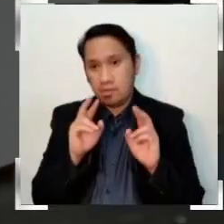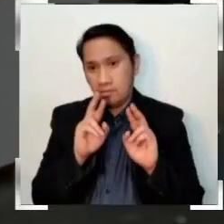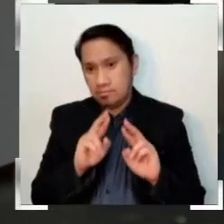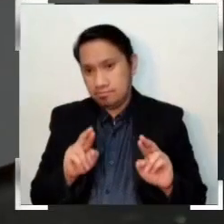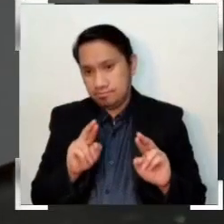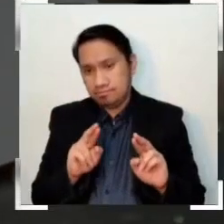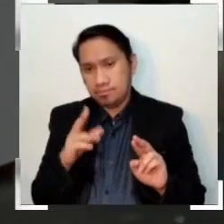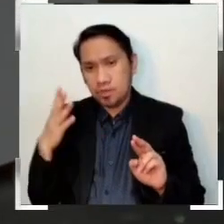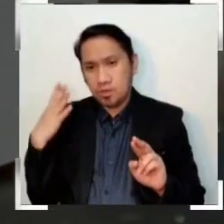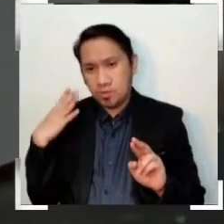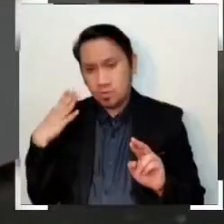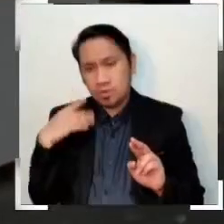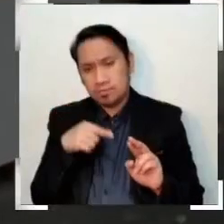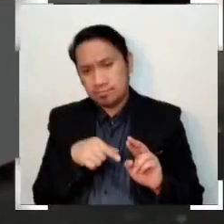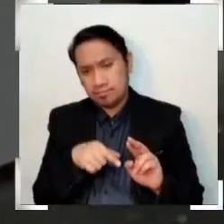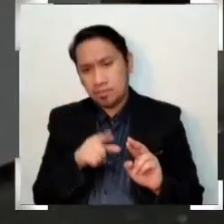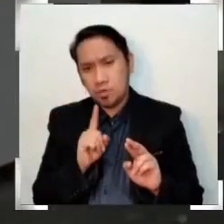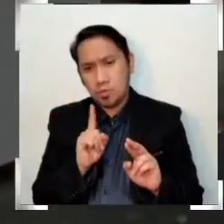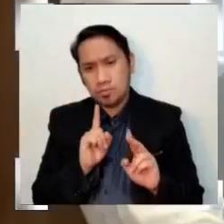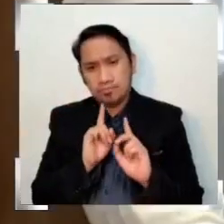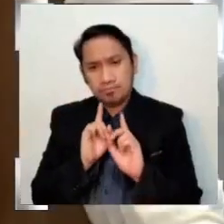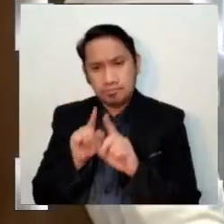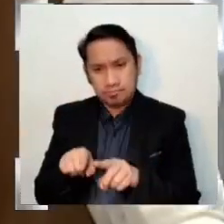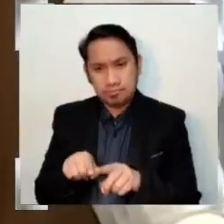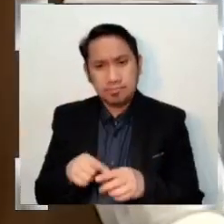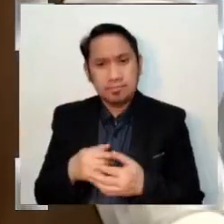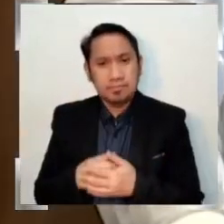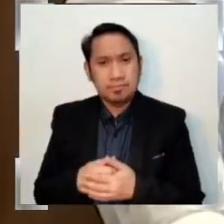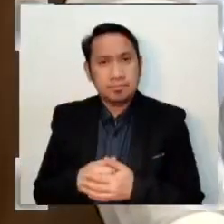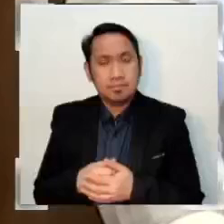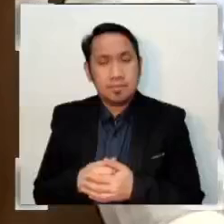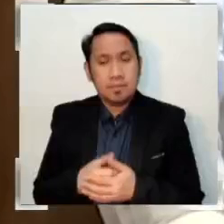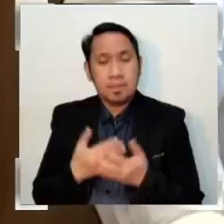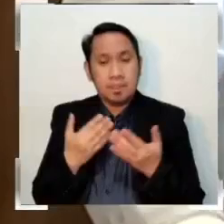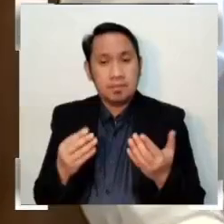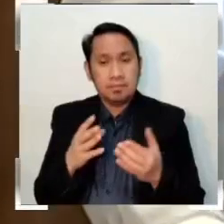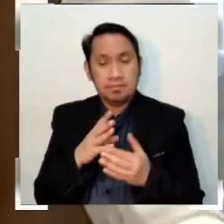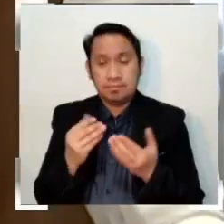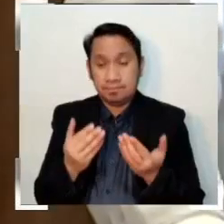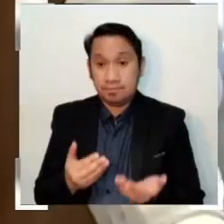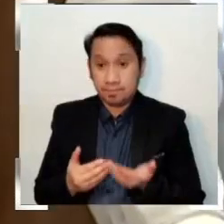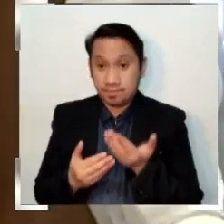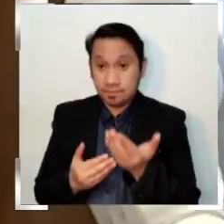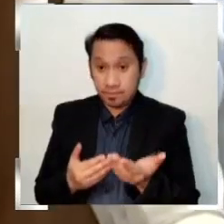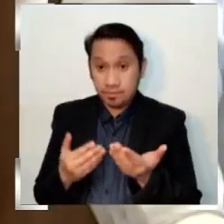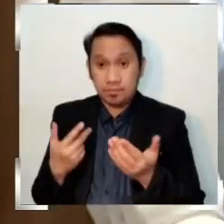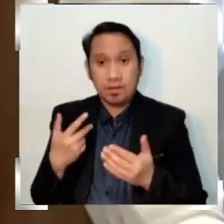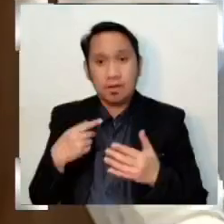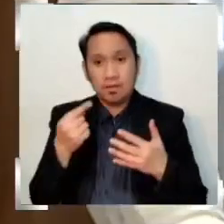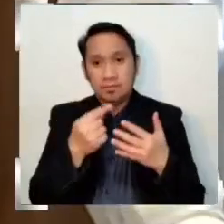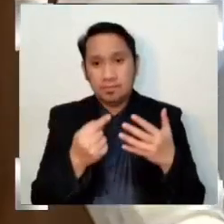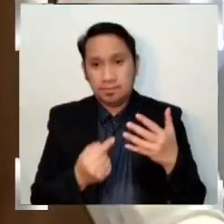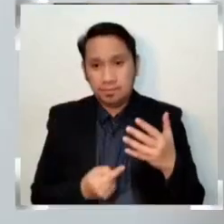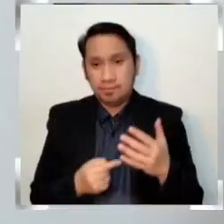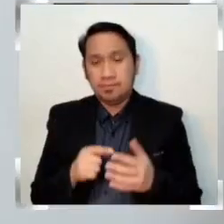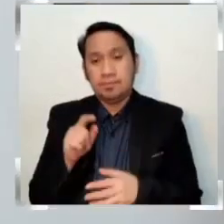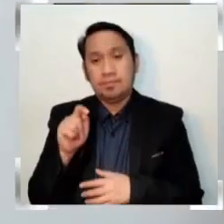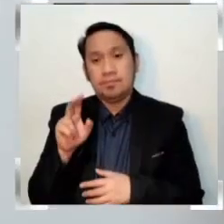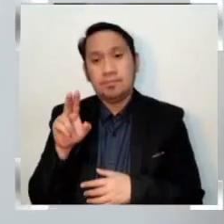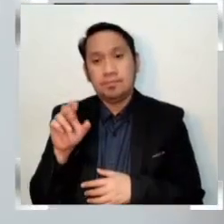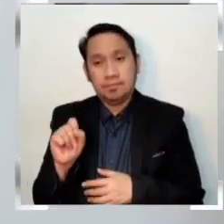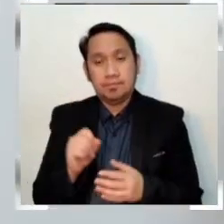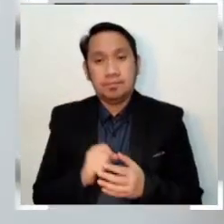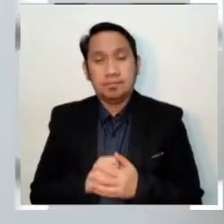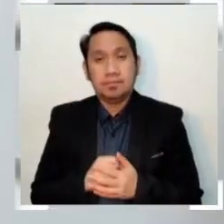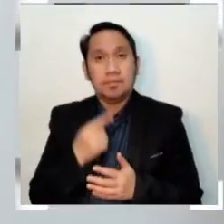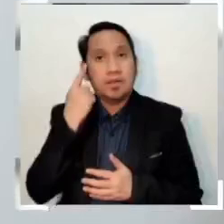bago magpasya kung dudulog sa Korte Suprema. Naglatag din daw si Teves ng mga kondisyon kay Speaker Romualdez para sa